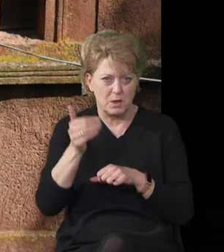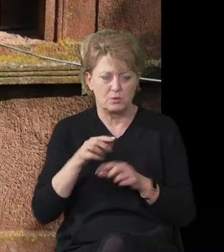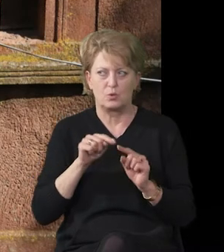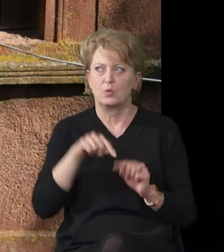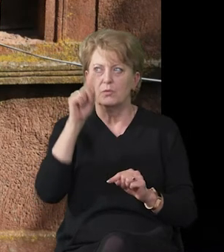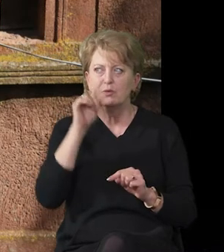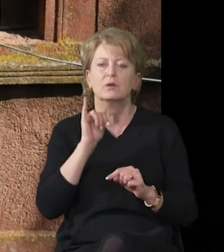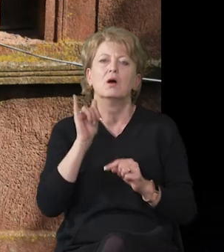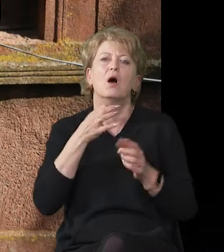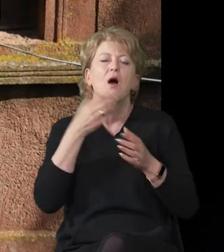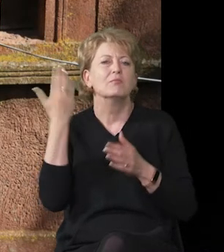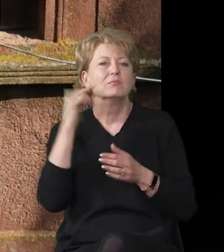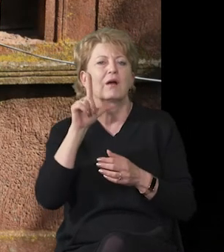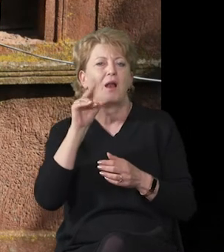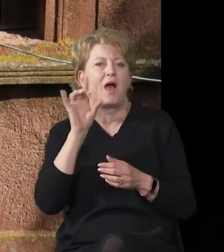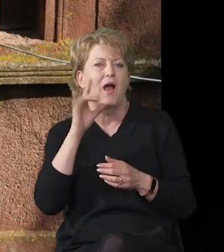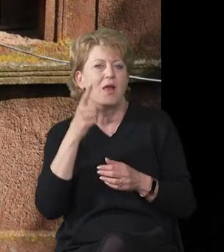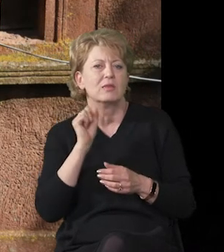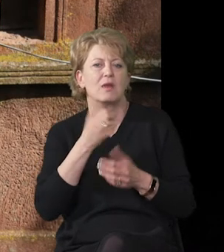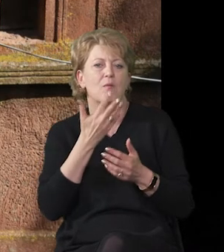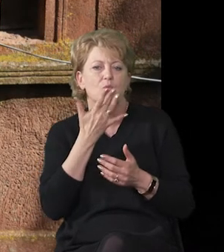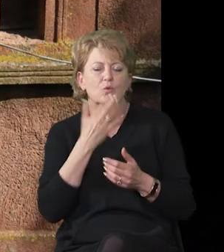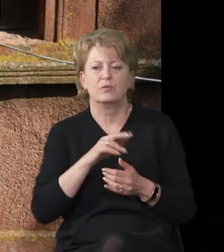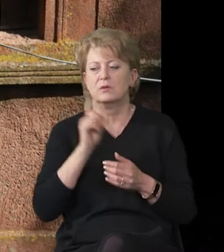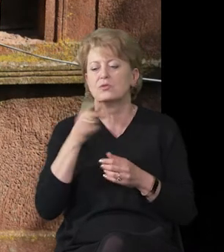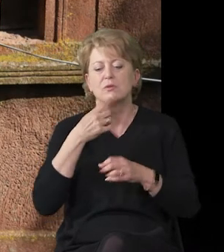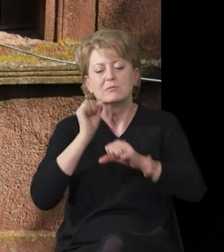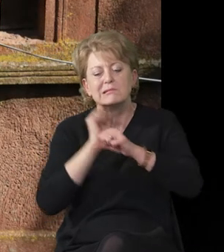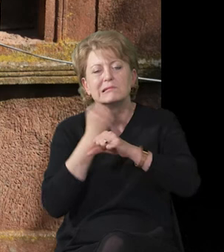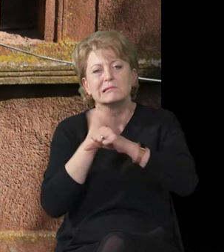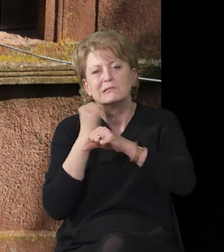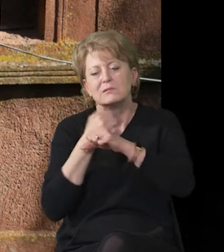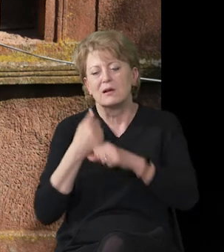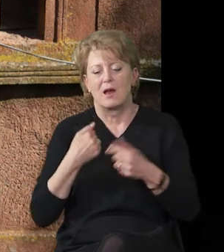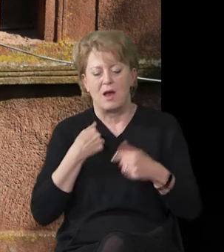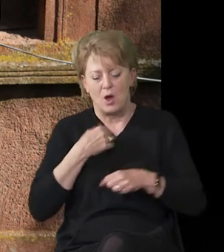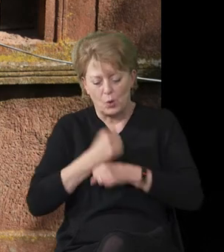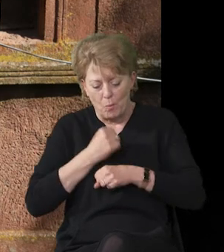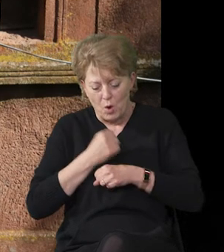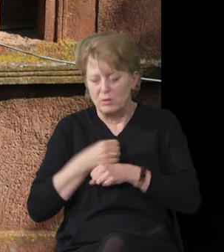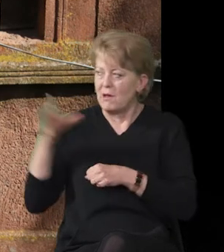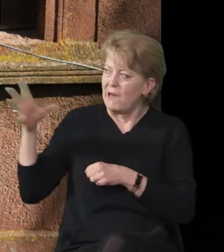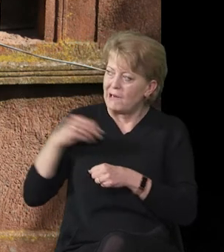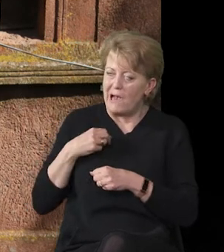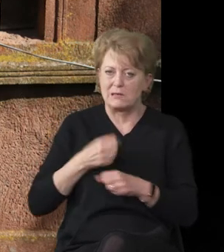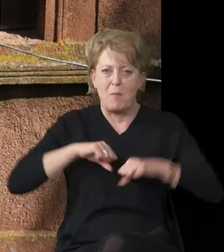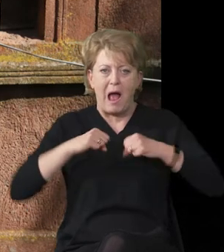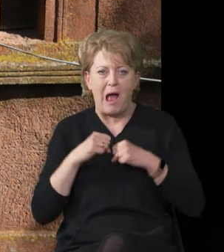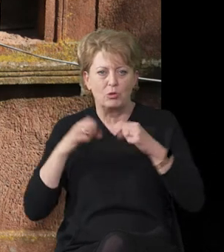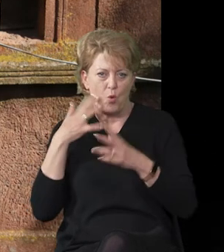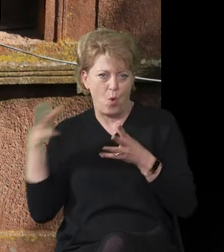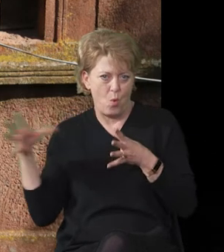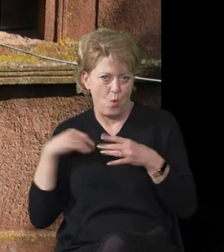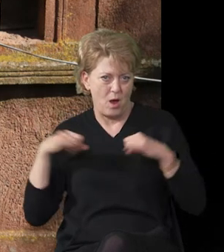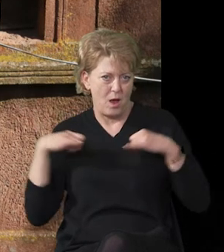Legenda mówi, że kamieniarze wykuwali kościół ramię w ramię z aniołami, a sam święty Jerzy doglądał budowy